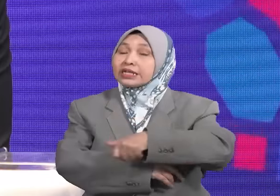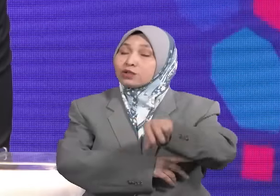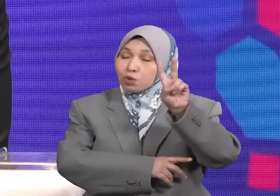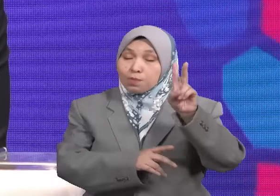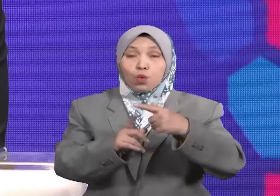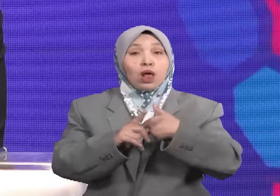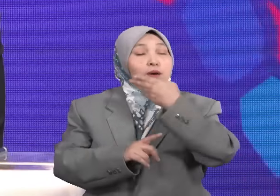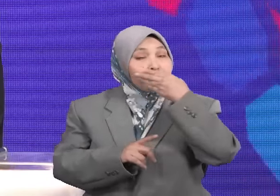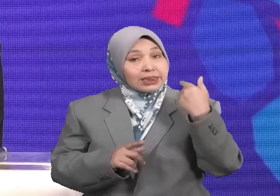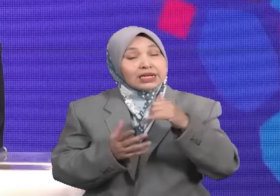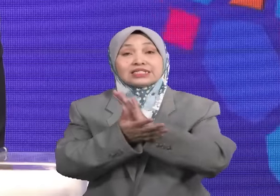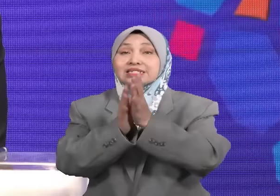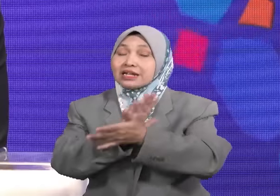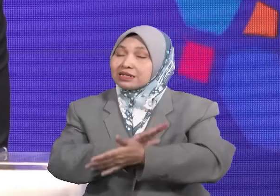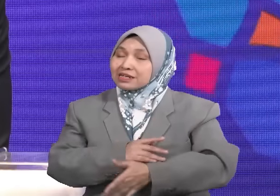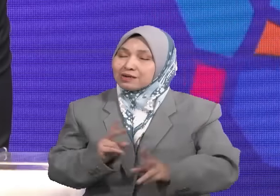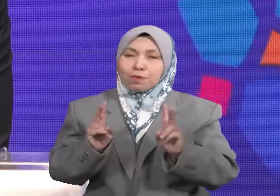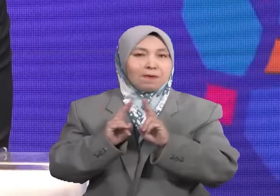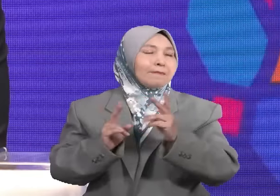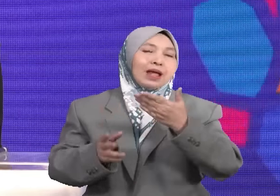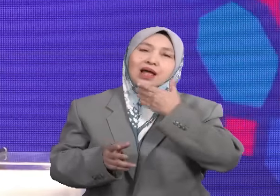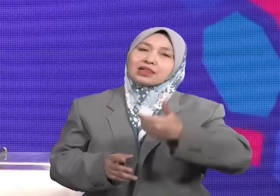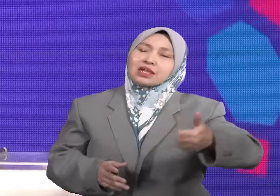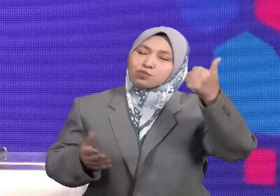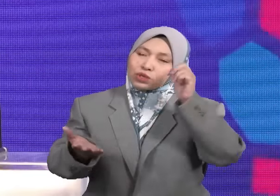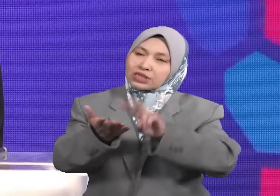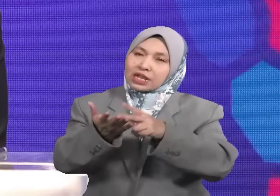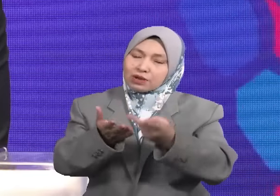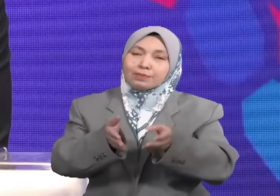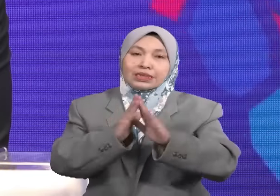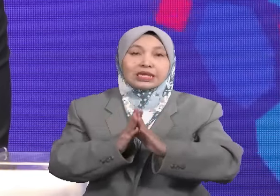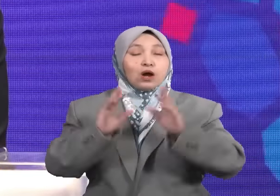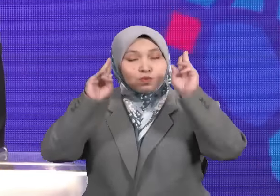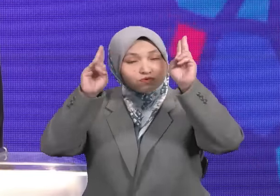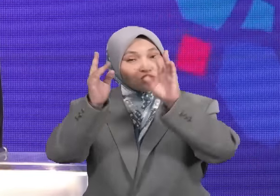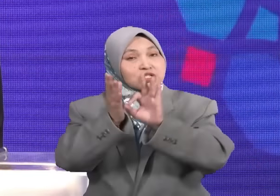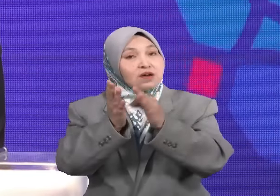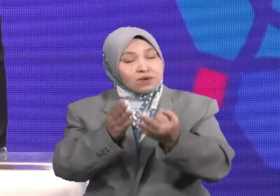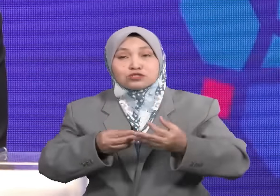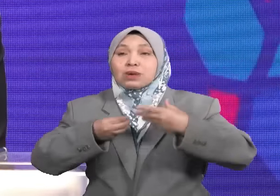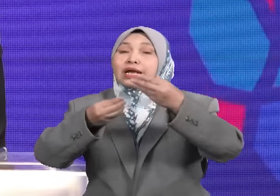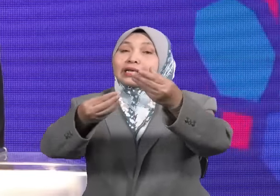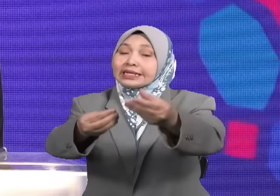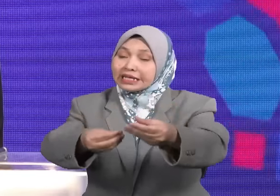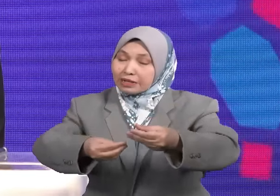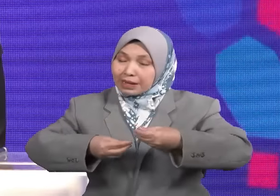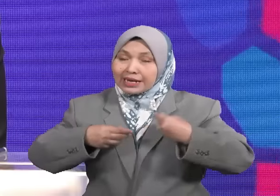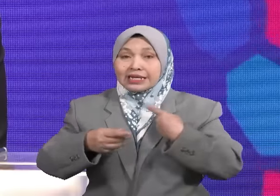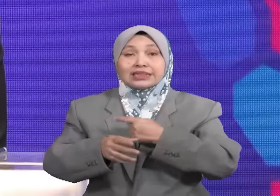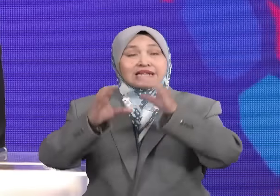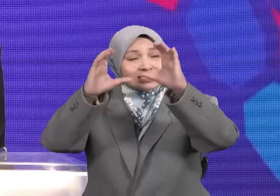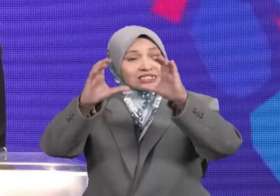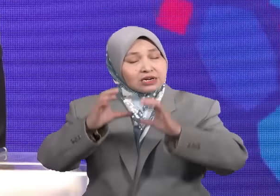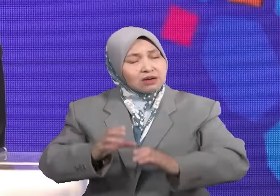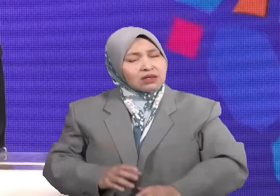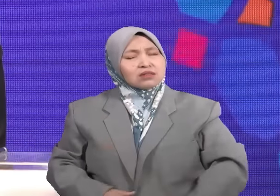ini. Maka sangat bagus, mungkin tadabbur kita minta lah Ustaz Faz beri kepada kita mungkin cara nak kita nak